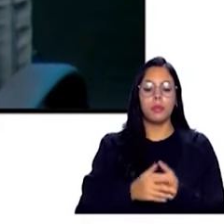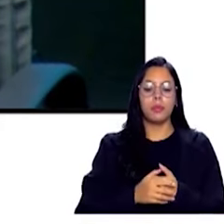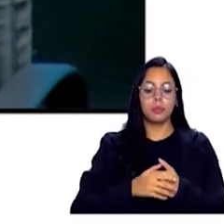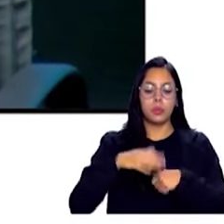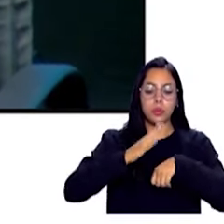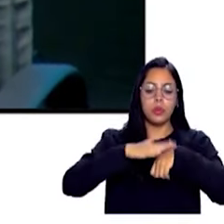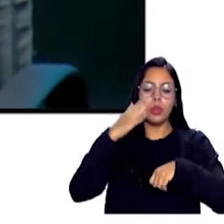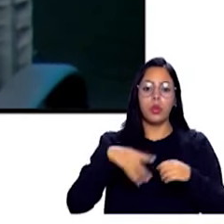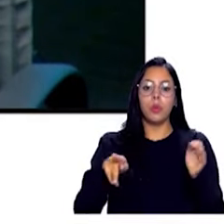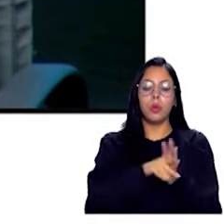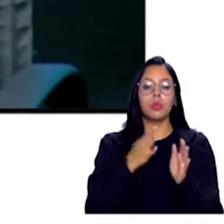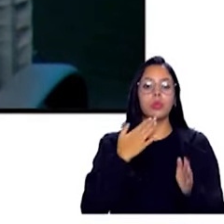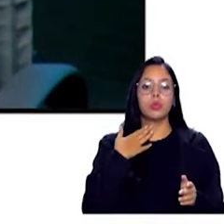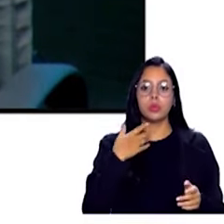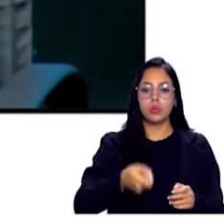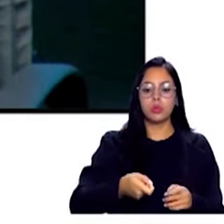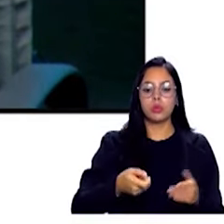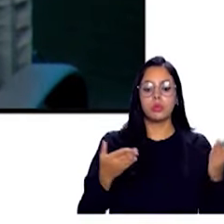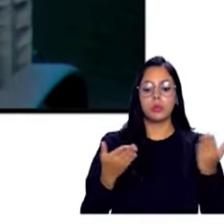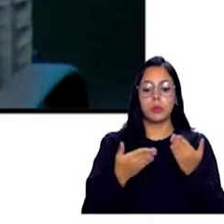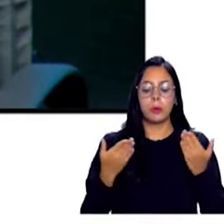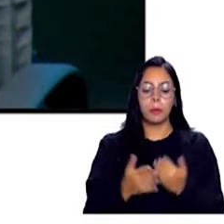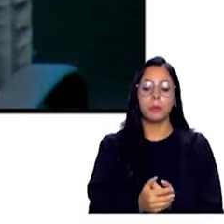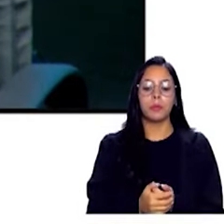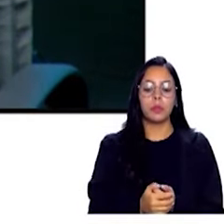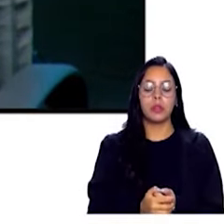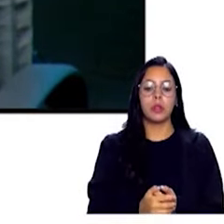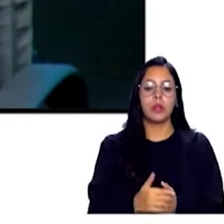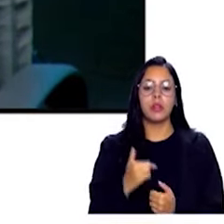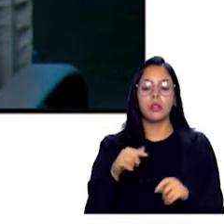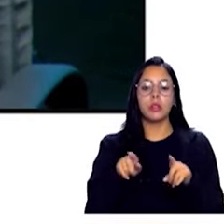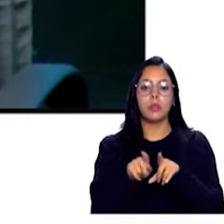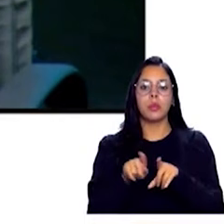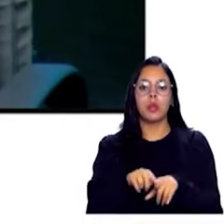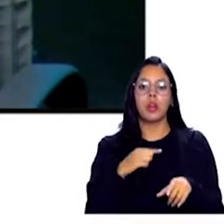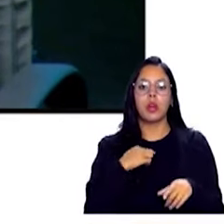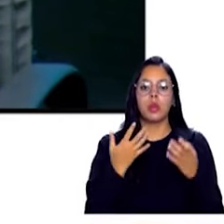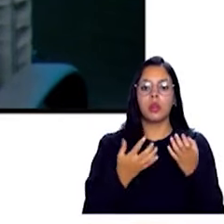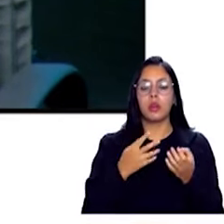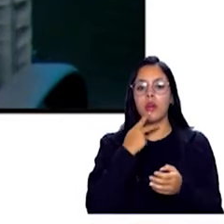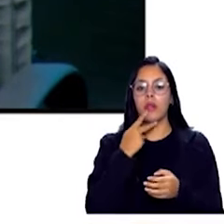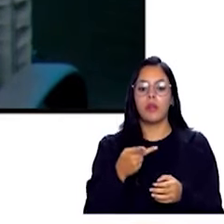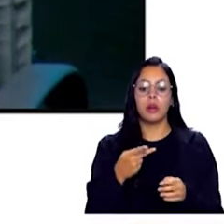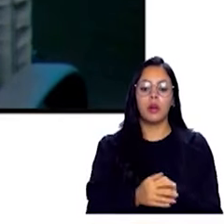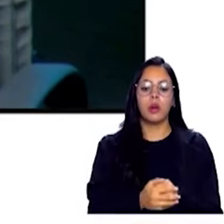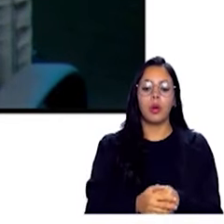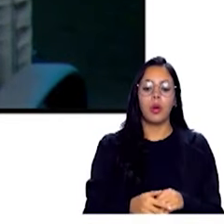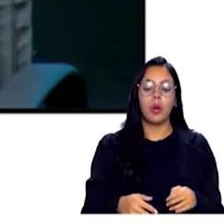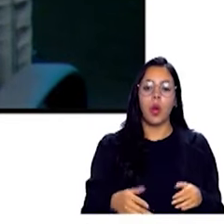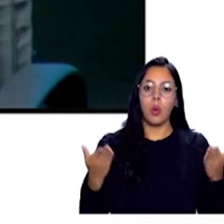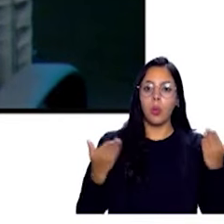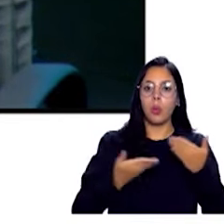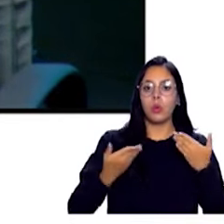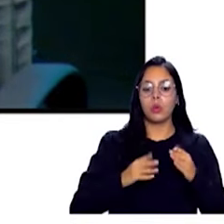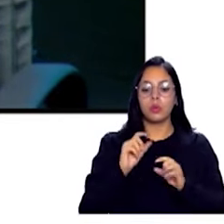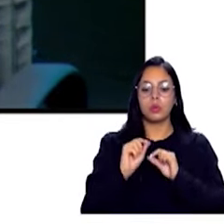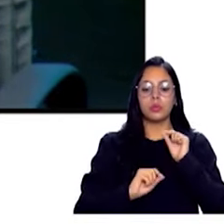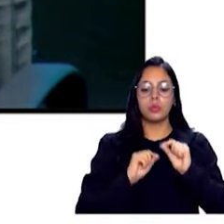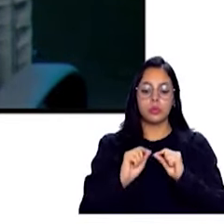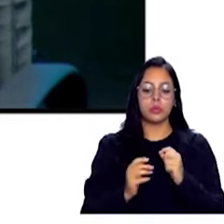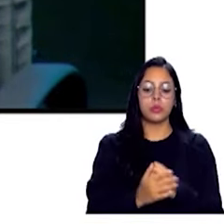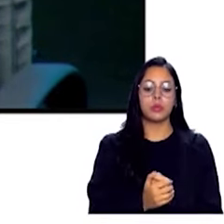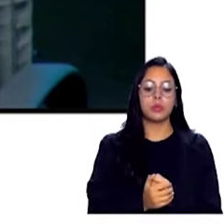Point Que JE voudrais sur lequel je voudrais insister ce soir c'est que Son Office l'office de la cour de